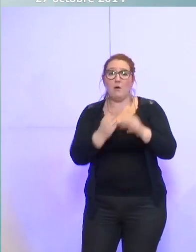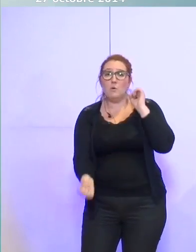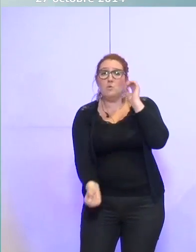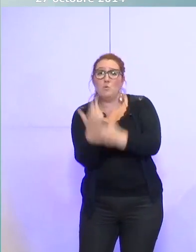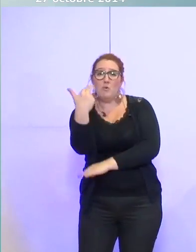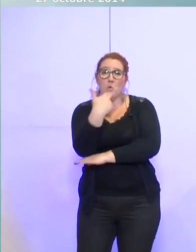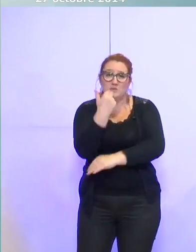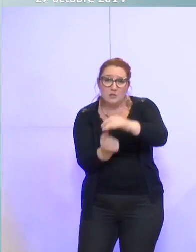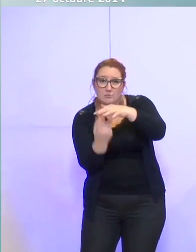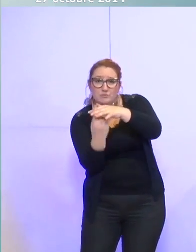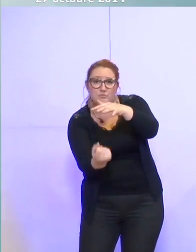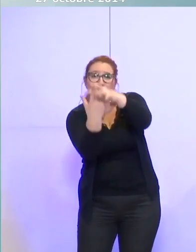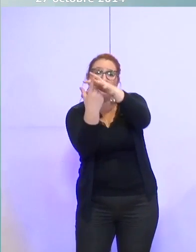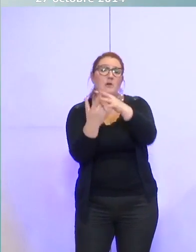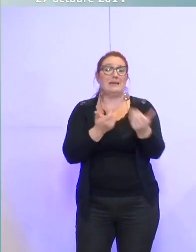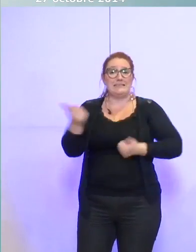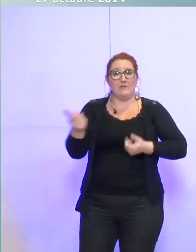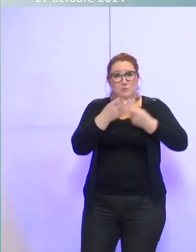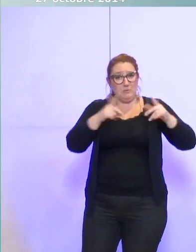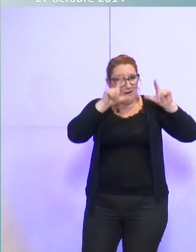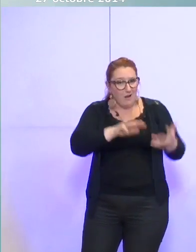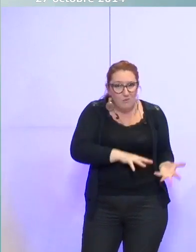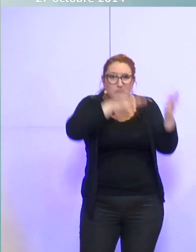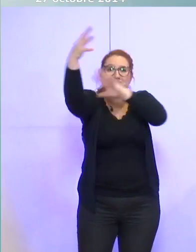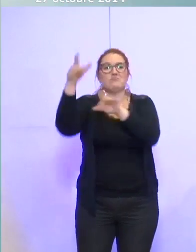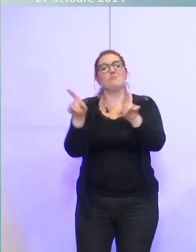services existants et au final, le développement du territoire.